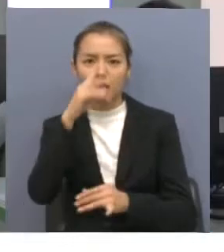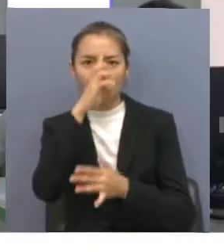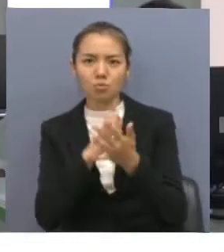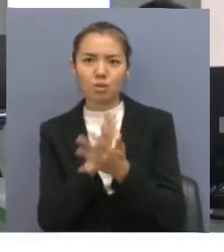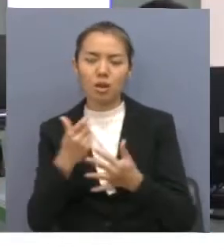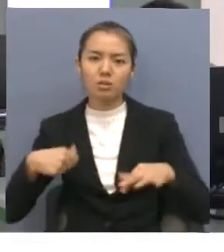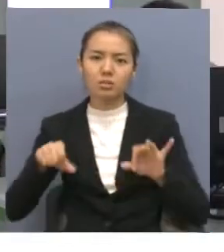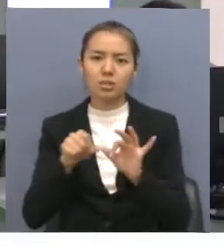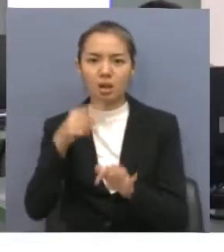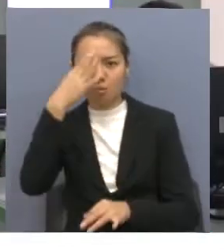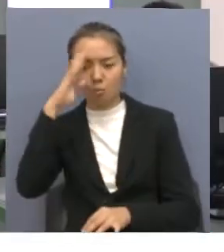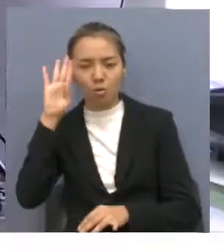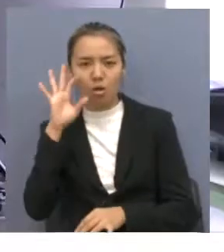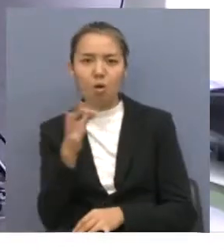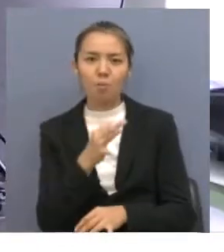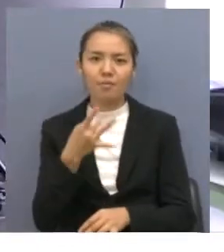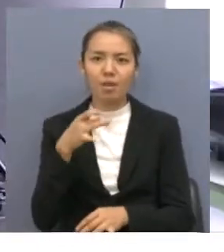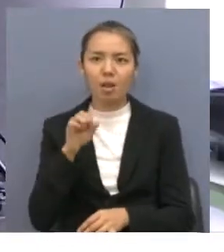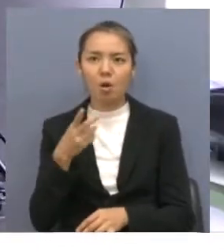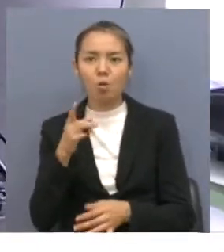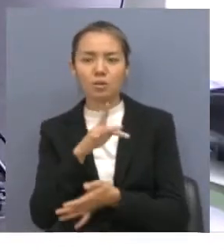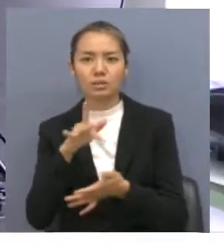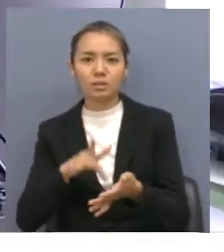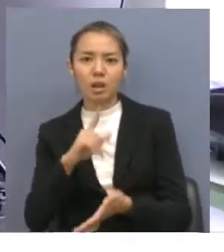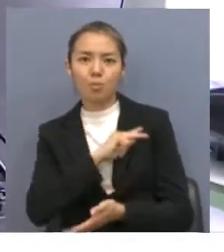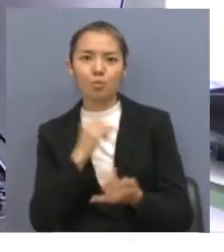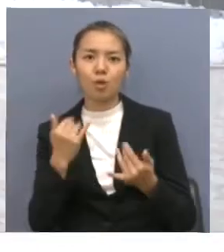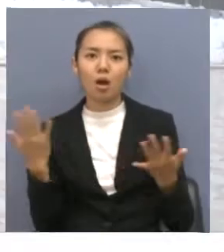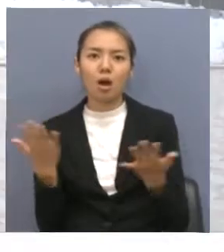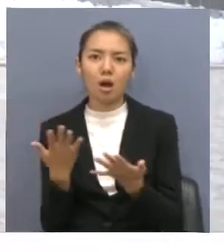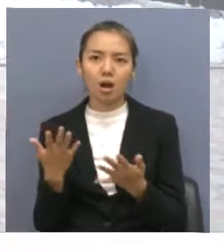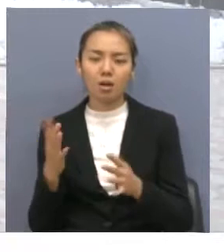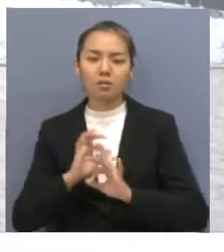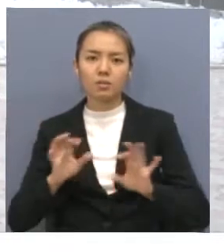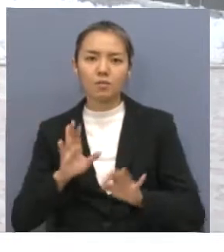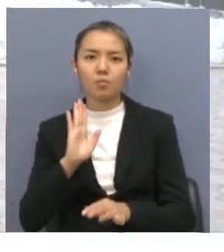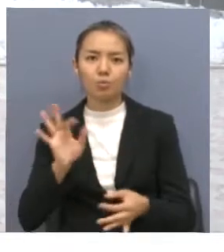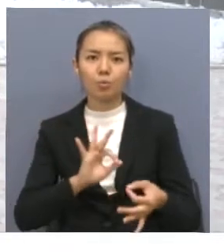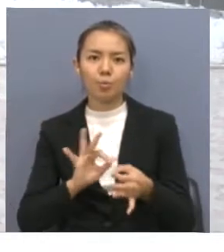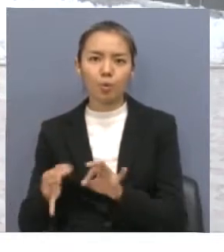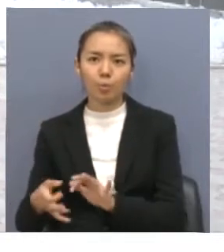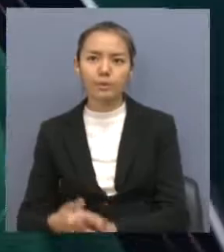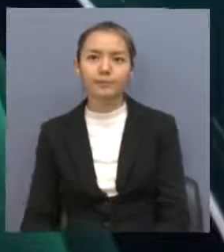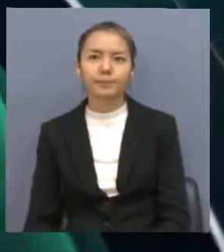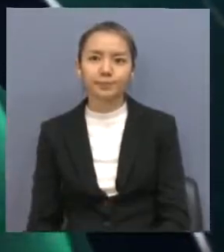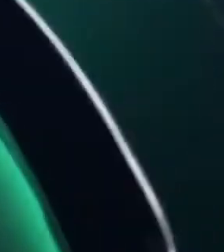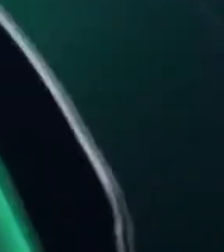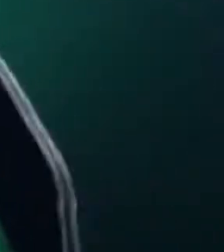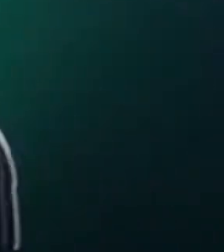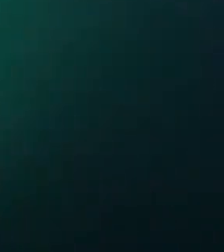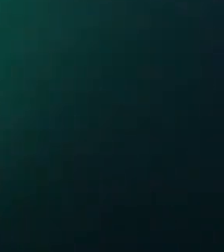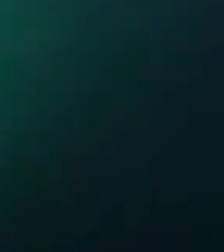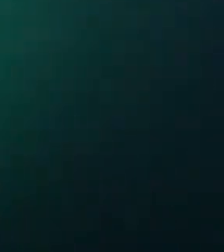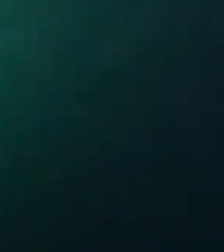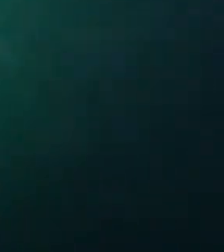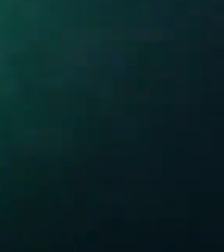мемлекеттік корпорациясының Ақмола облыстық филиалындағы кол орталықтардың бүгінгі жұмысы қандай? Бұл туралы мен Абзал Азаматұлы айтамын.